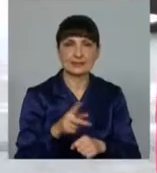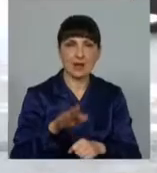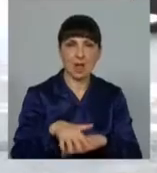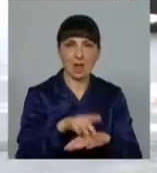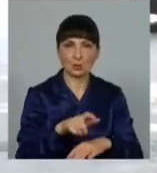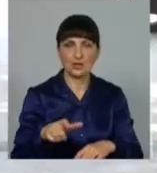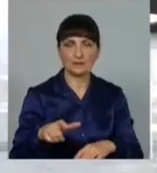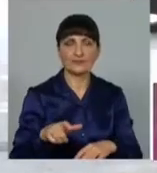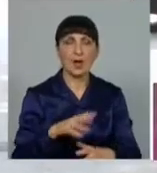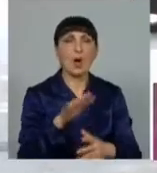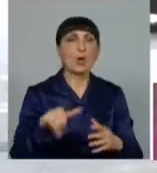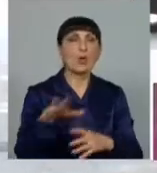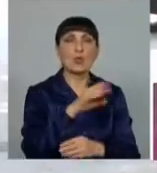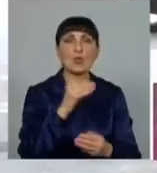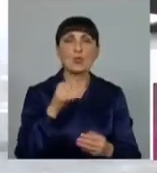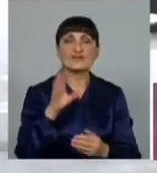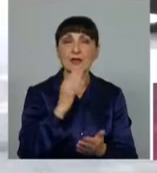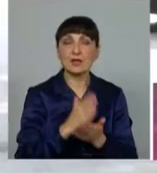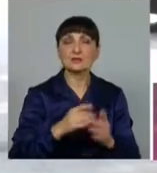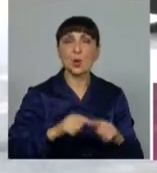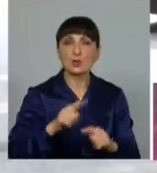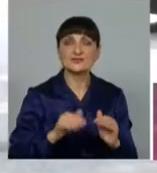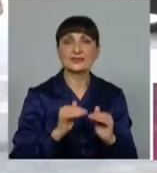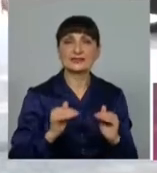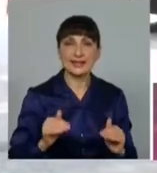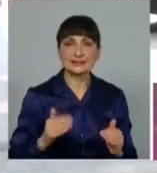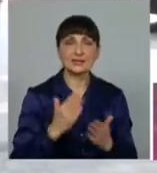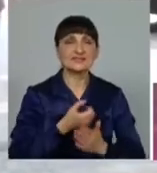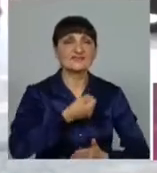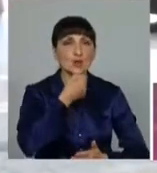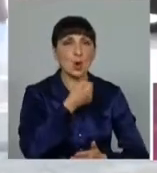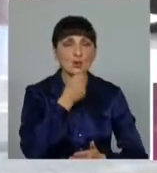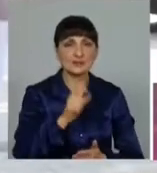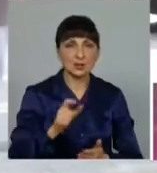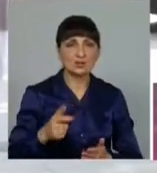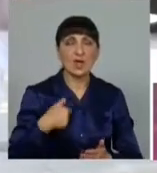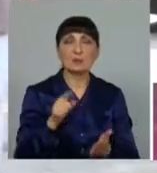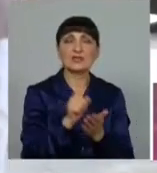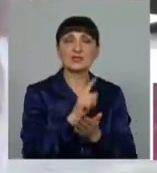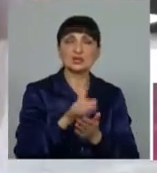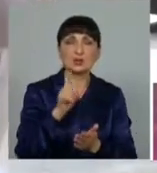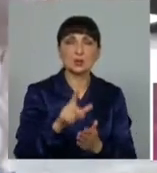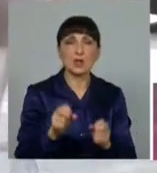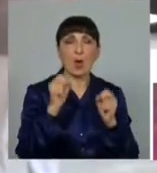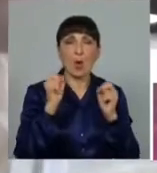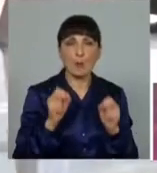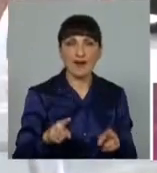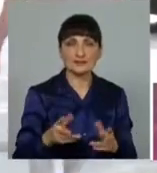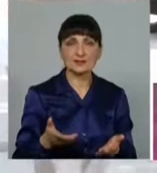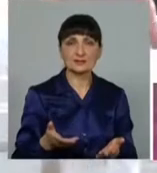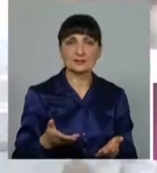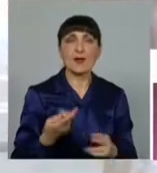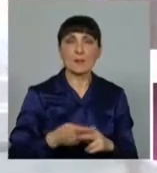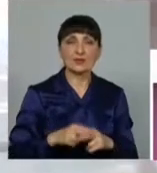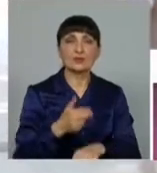конце концов, у всех есть родственники, есть дети, есть взрослые люди. Мы не должны людей подвергать какому-то риску,